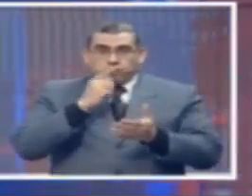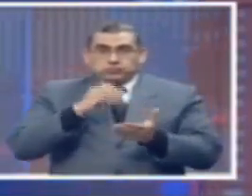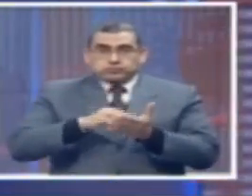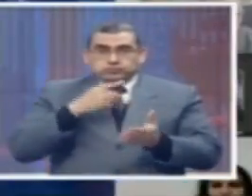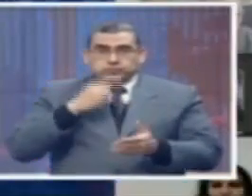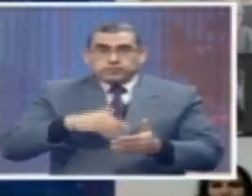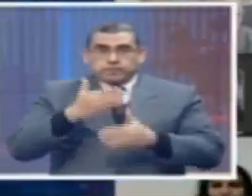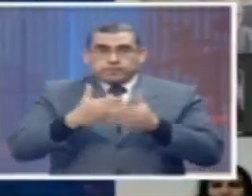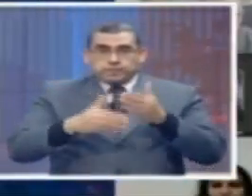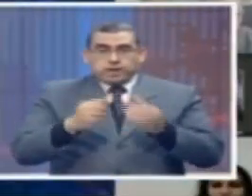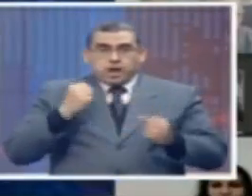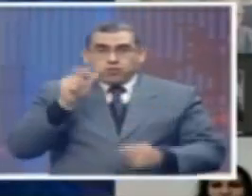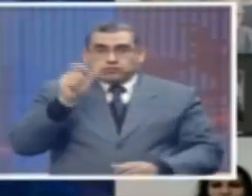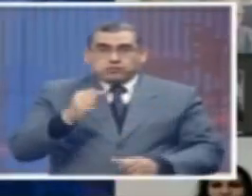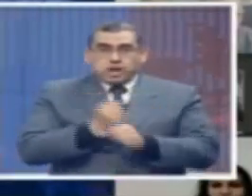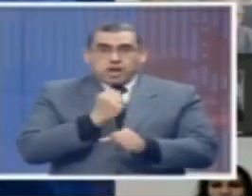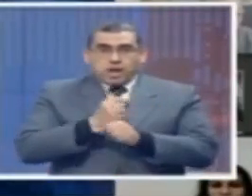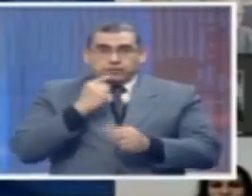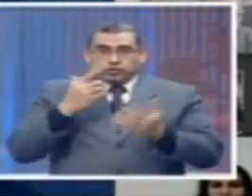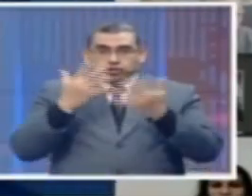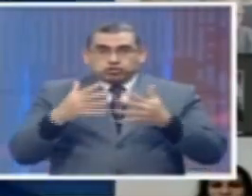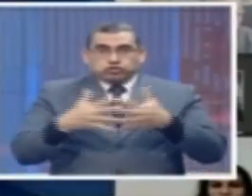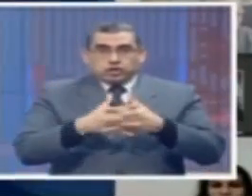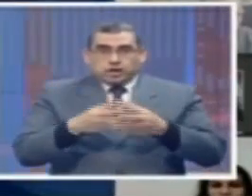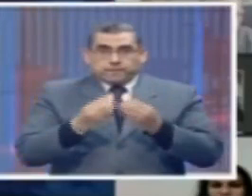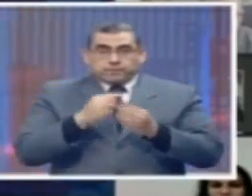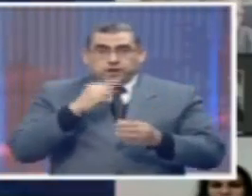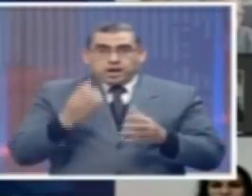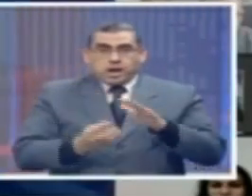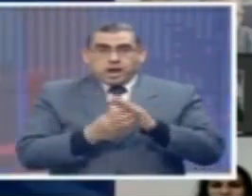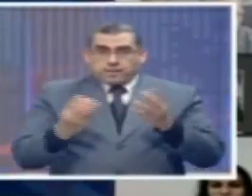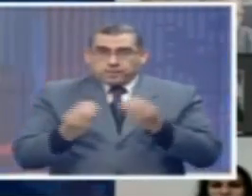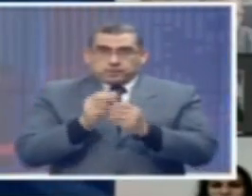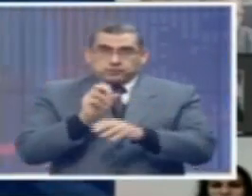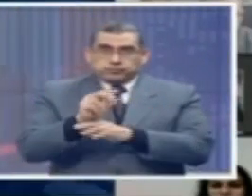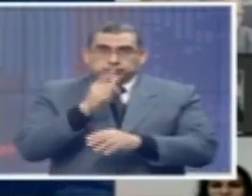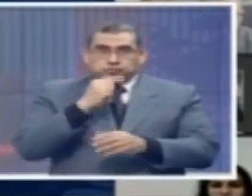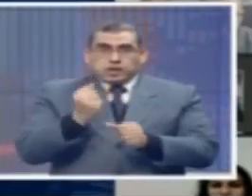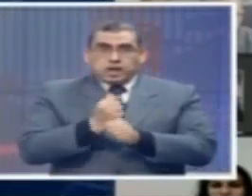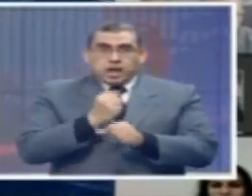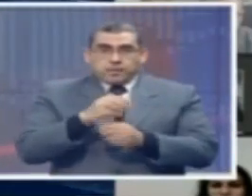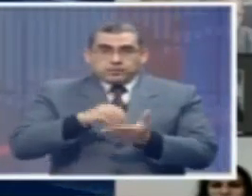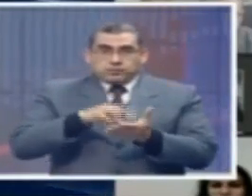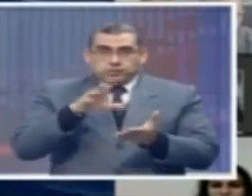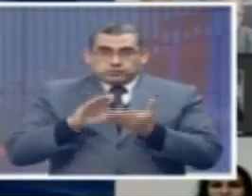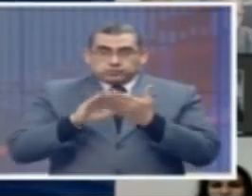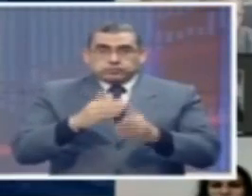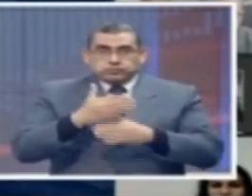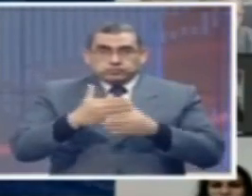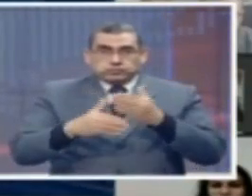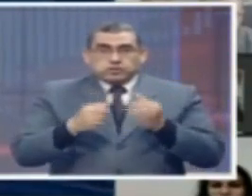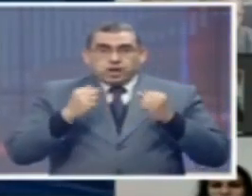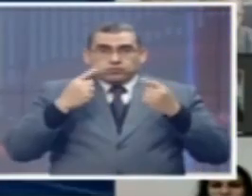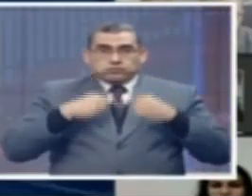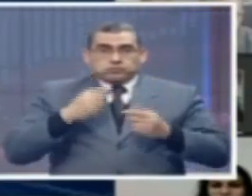مبادرة بناء قدرات رواد الأعمال بالشراكة مع إحدى الجامعات. وتعمل المبادرة على بناء